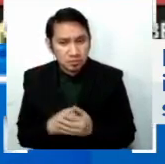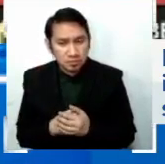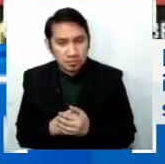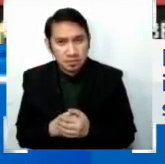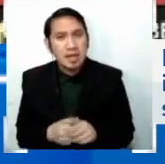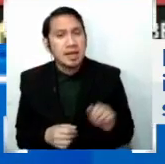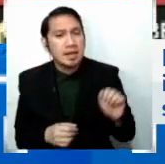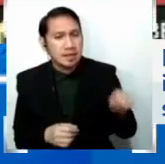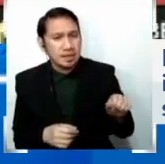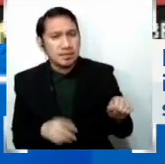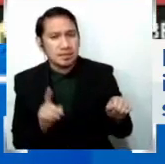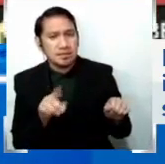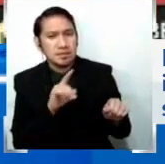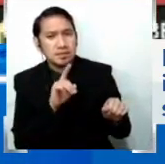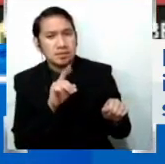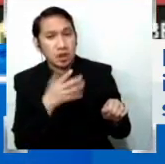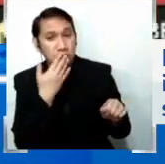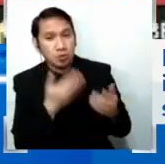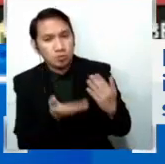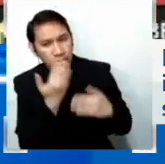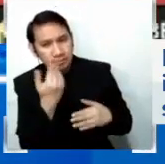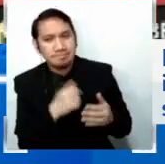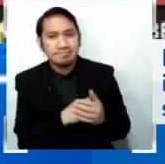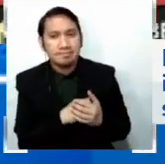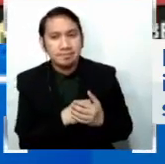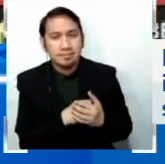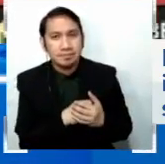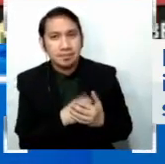Senator, good morning. Senator,